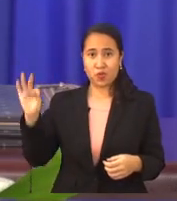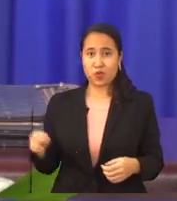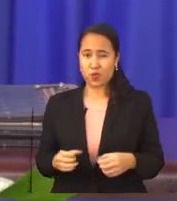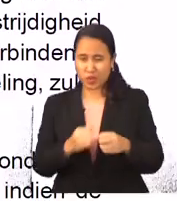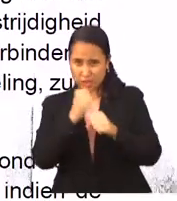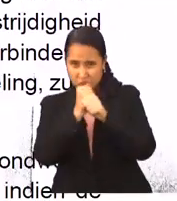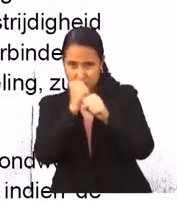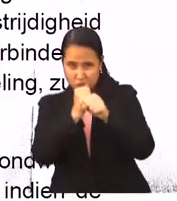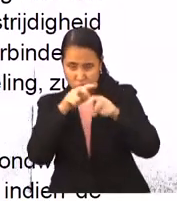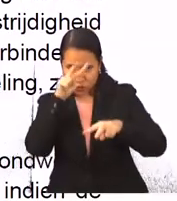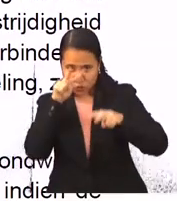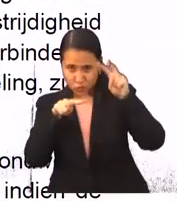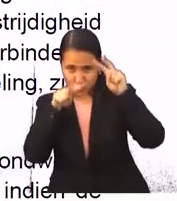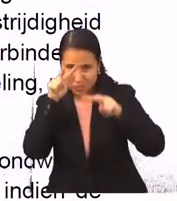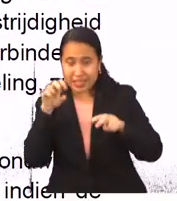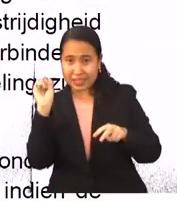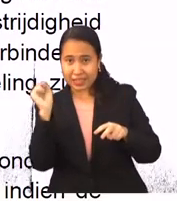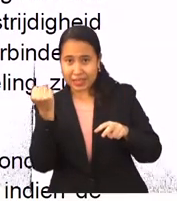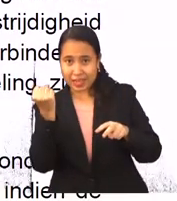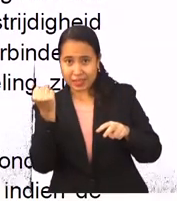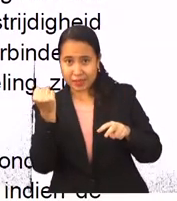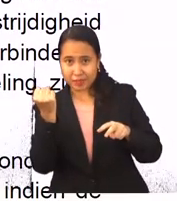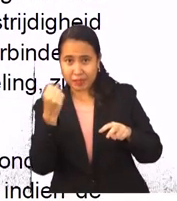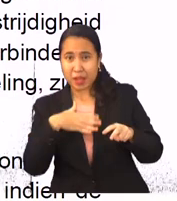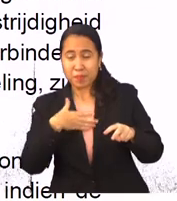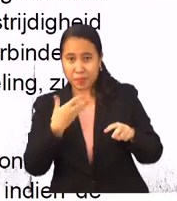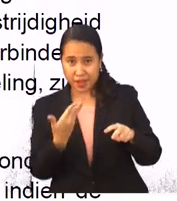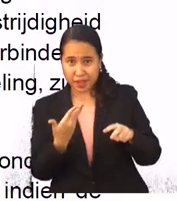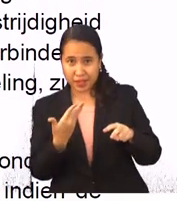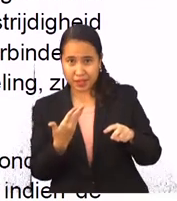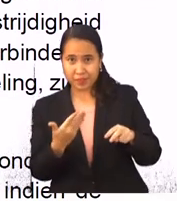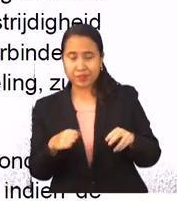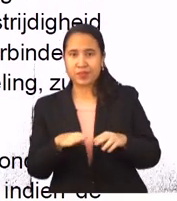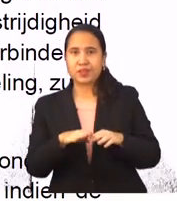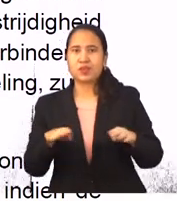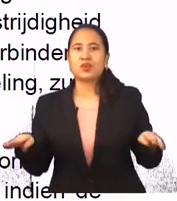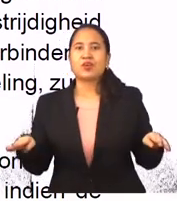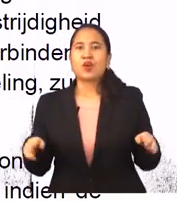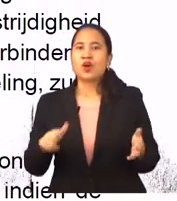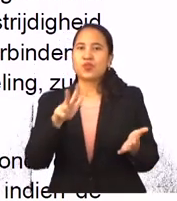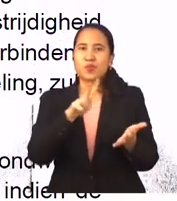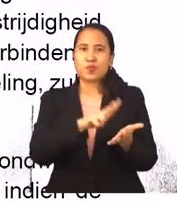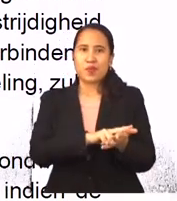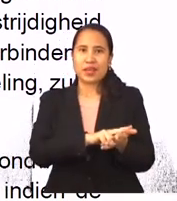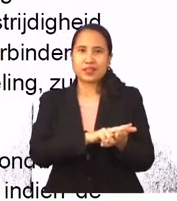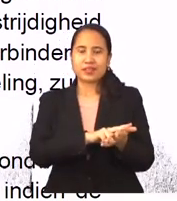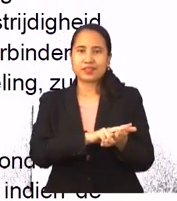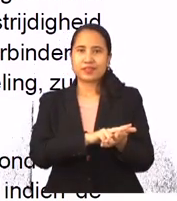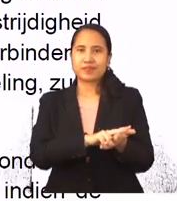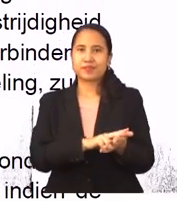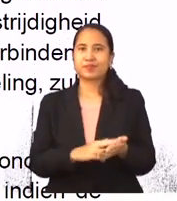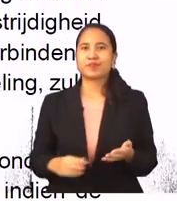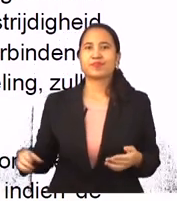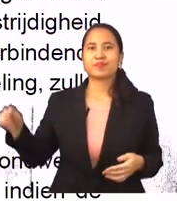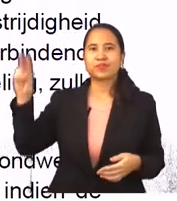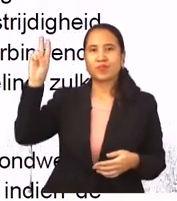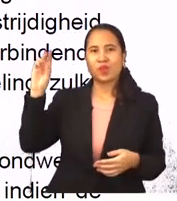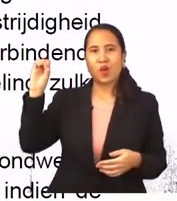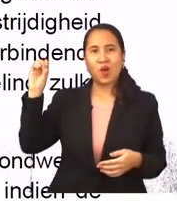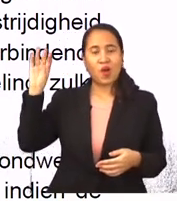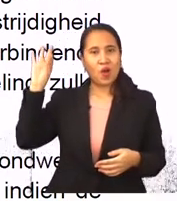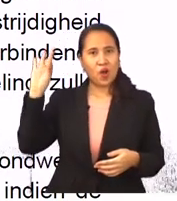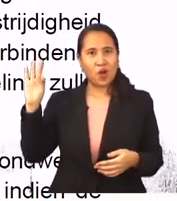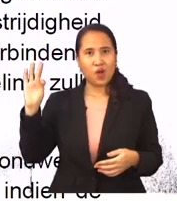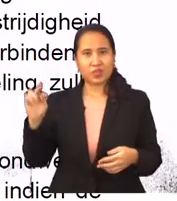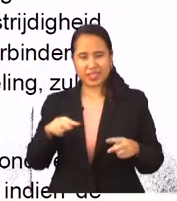haar toetsingsbevoegdheid, de in de grondwet en wet constitutioneel hof gegeven constitutionele begrenzingen